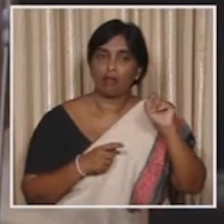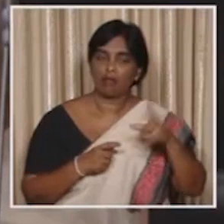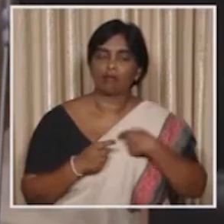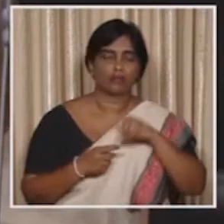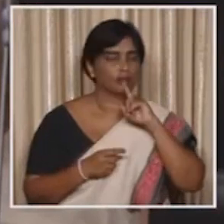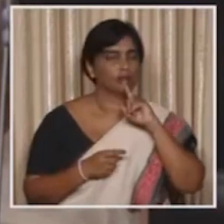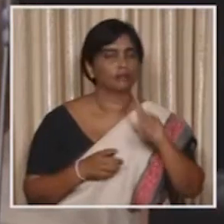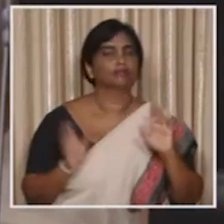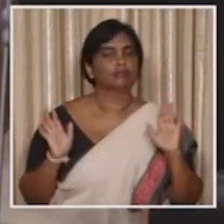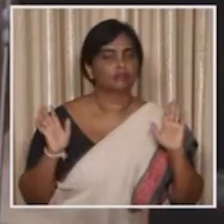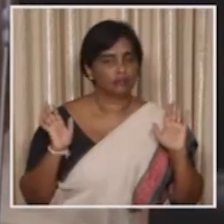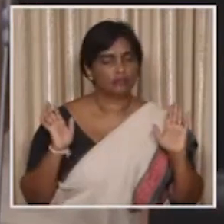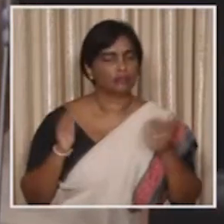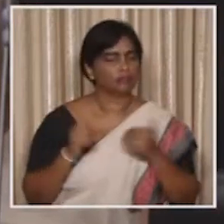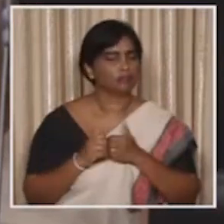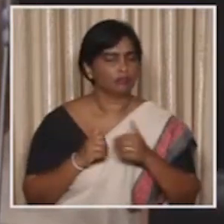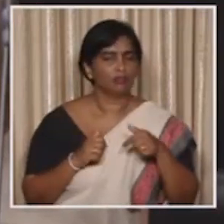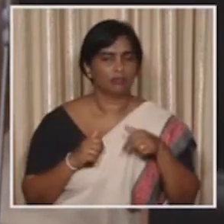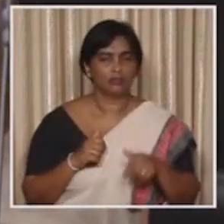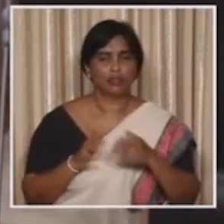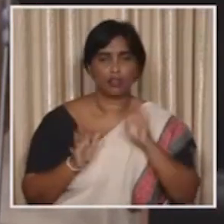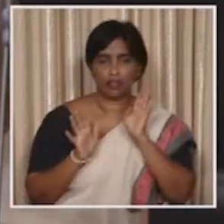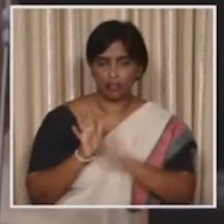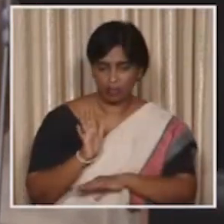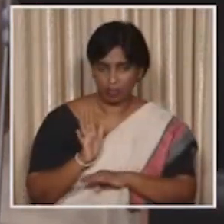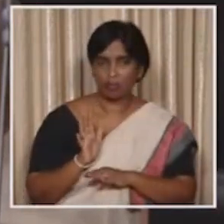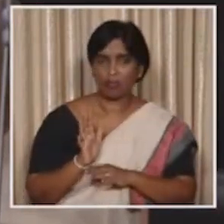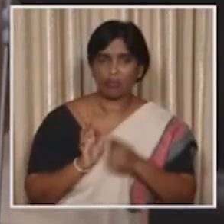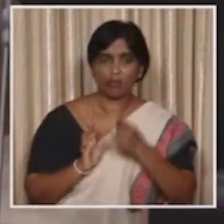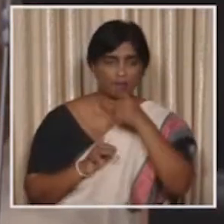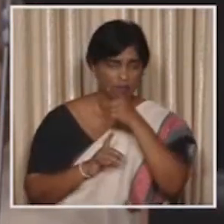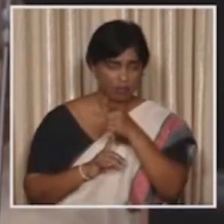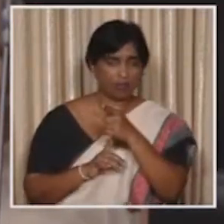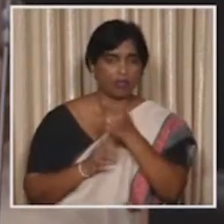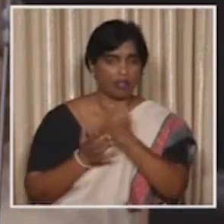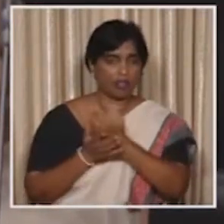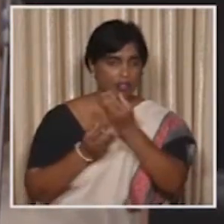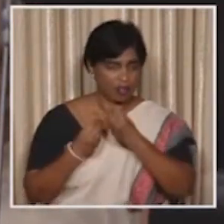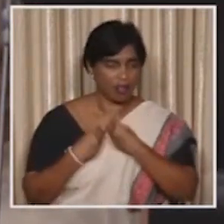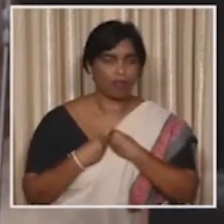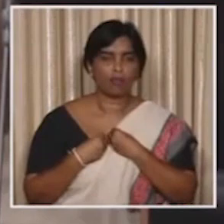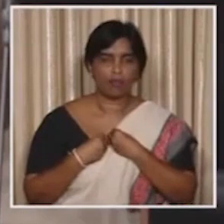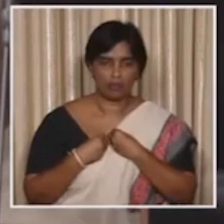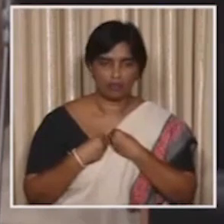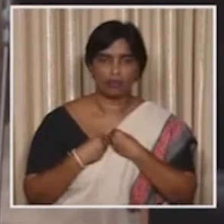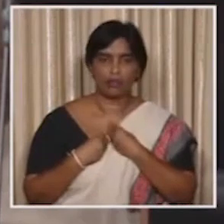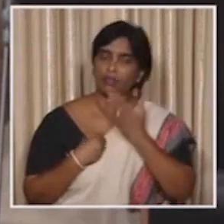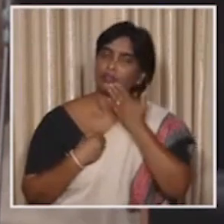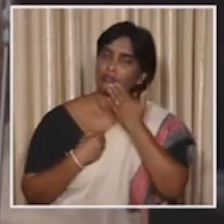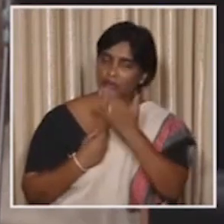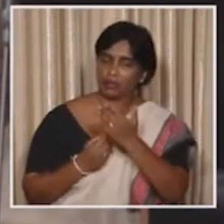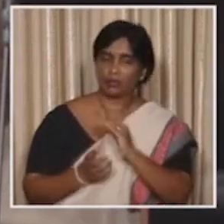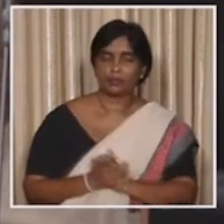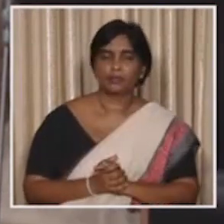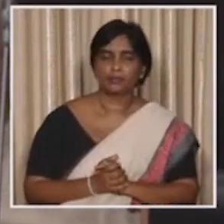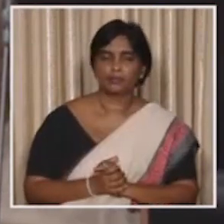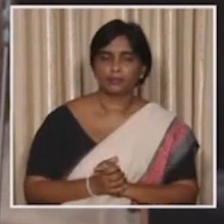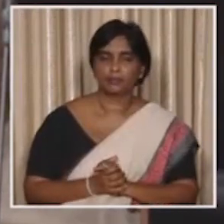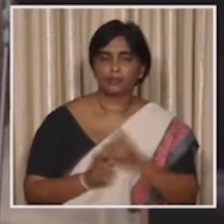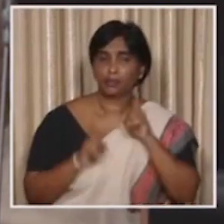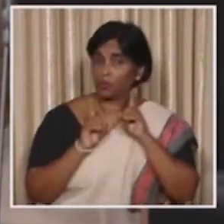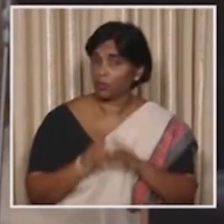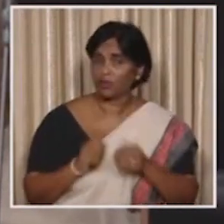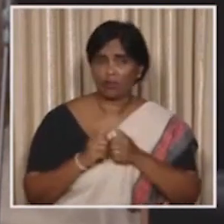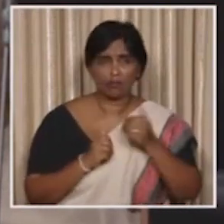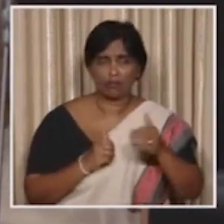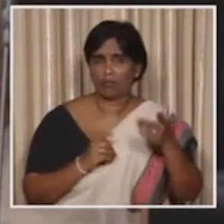තියෙන්නේ. ඒත් කොහමරි මේක දැන් ප්‍රතික්ෂේප කරන්න මට ඔබතුමාගේ ලියුම ලැබුණා. එතුමාට මම ඔබතුමාට ස්තුතිවන්ත වෙනවා. මෙහෙම ගෙනියන්න බෑ